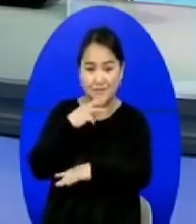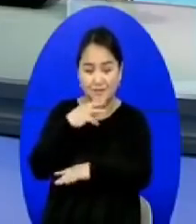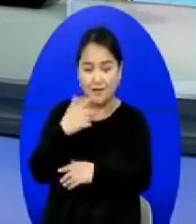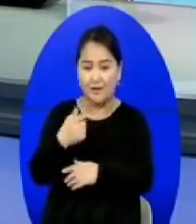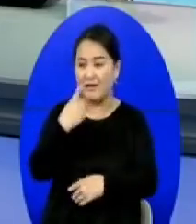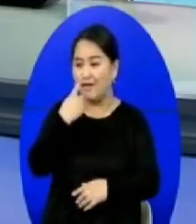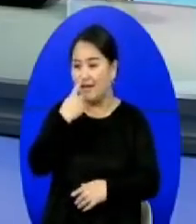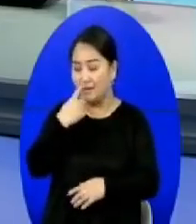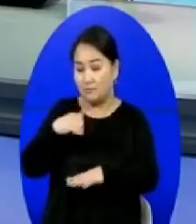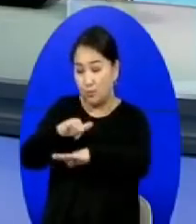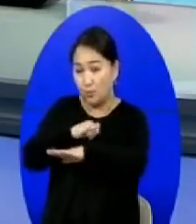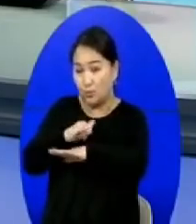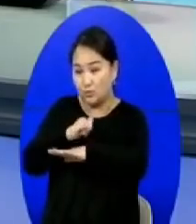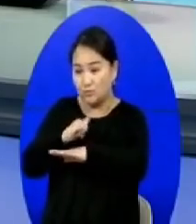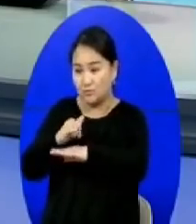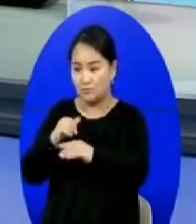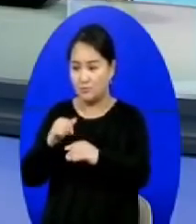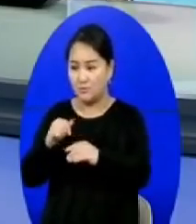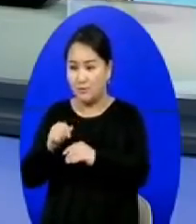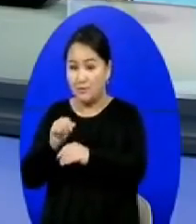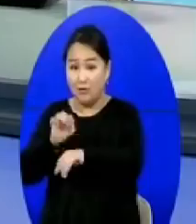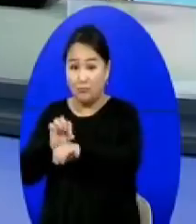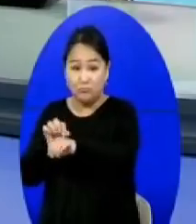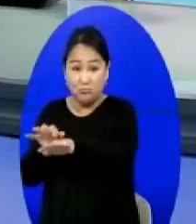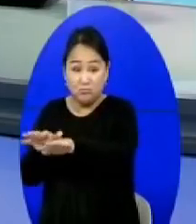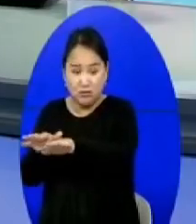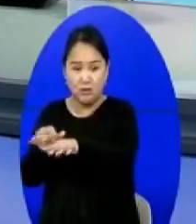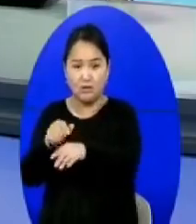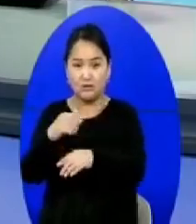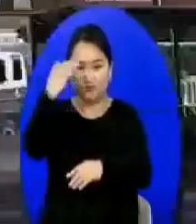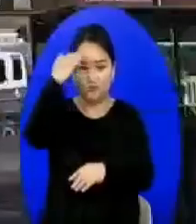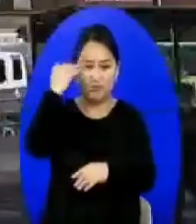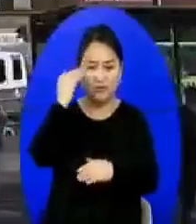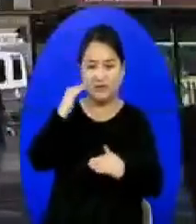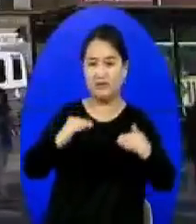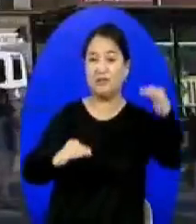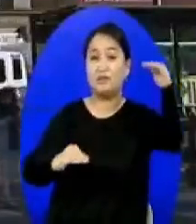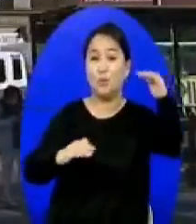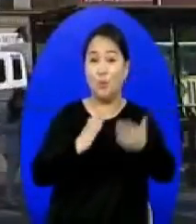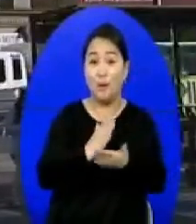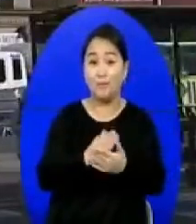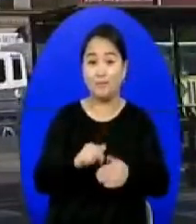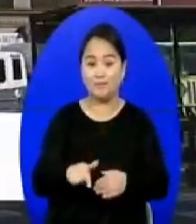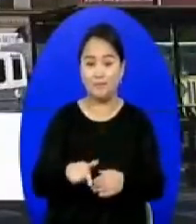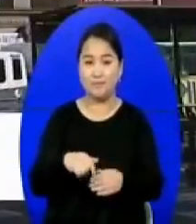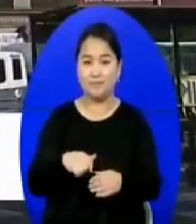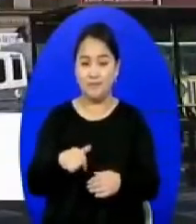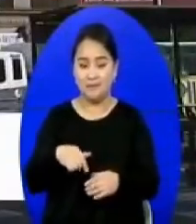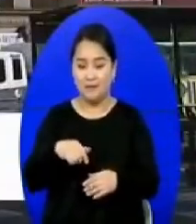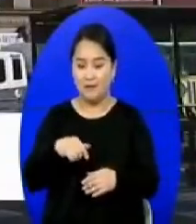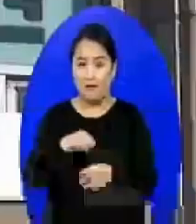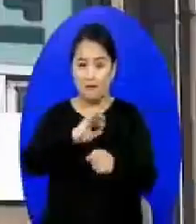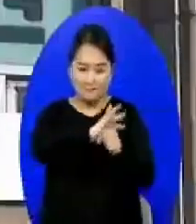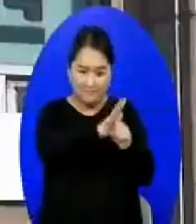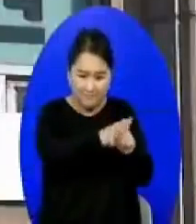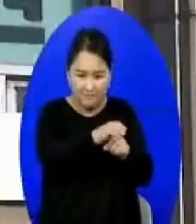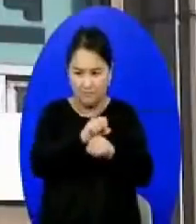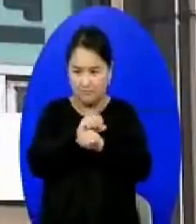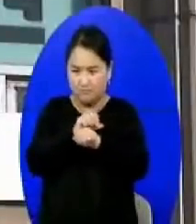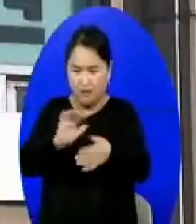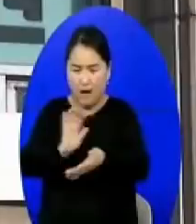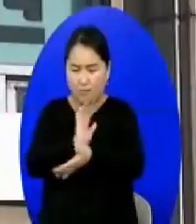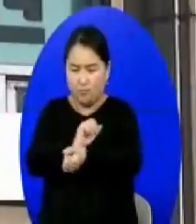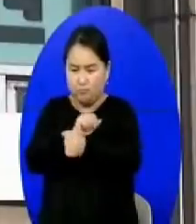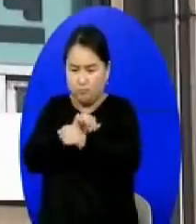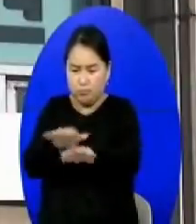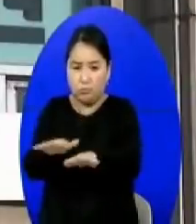шин тохиолдлоос өмнөд солонгосын үзүүлэлт бол илүү ийм өндөр үзүүлэлтэй байгаа юм байна. Тэгэхээр вирус хамгийн хурдтай тархалт явж байгаа улс орнуудын